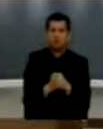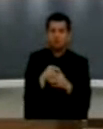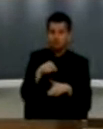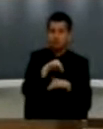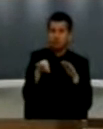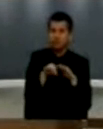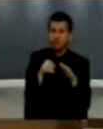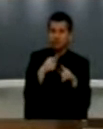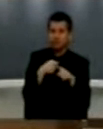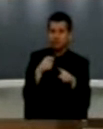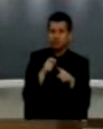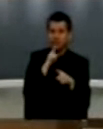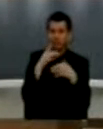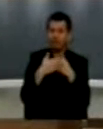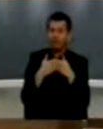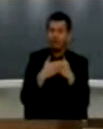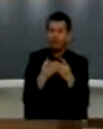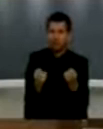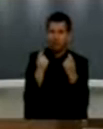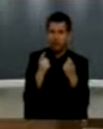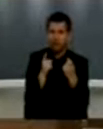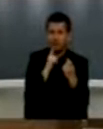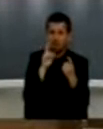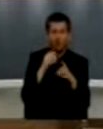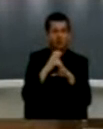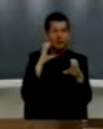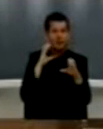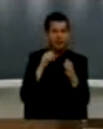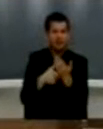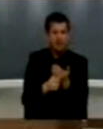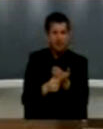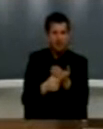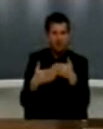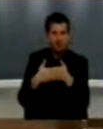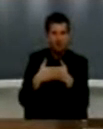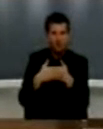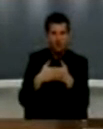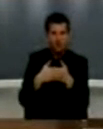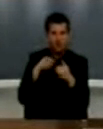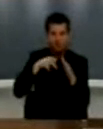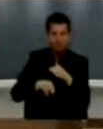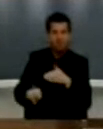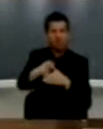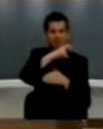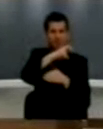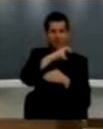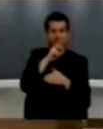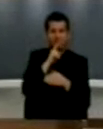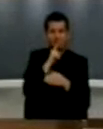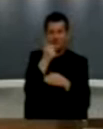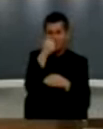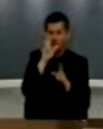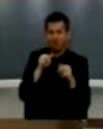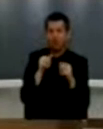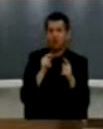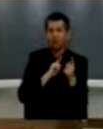në papërsi të vendbanimeve, është para po stacioni autobusve në gjitur me nën kalimet e këmsorve në mënyrë që të mundësoj qarkullimi